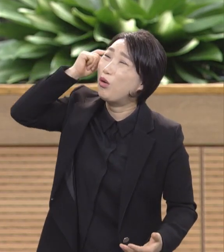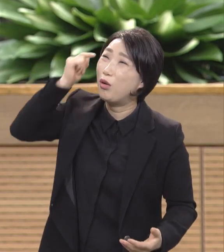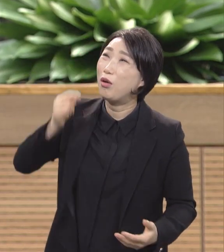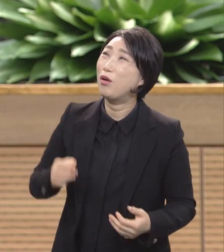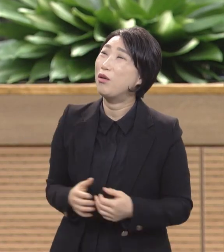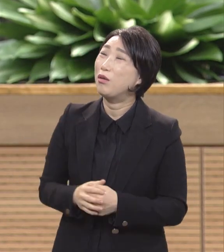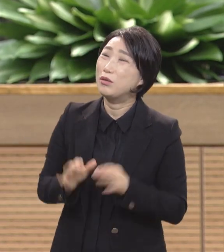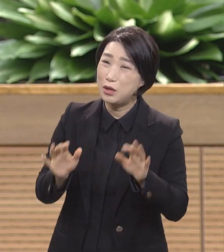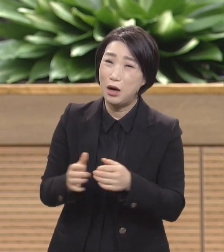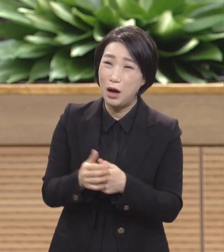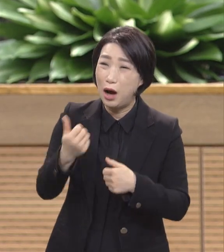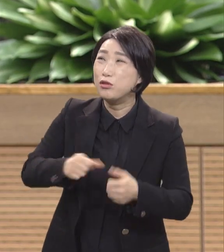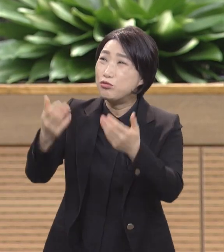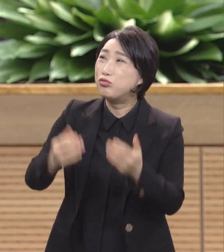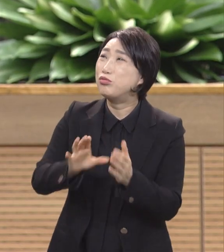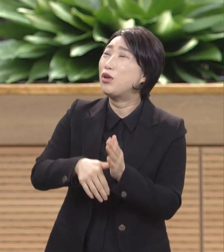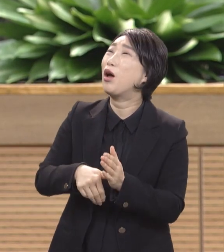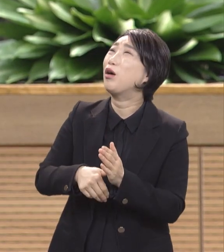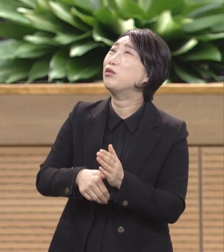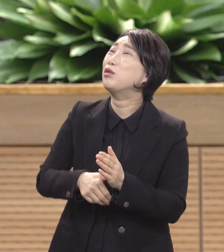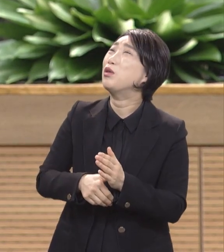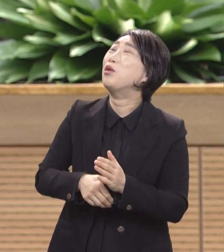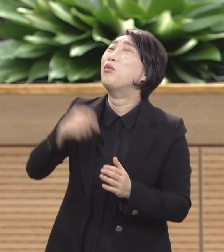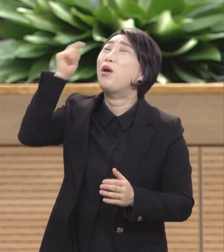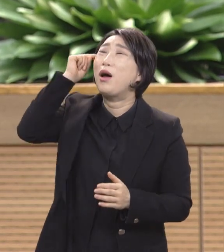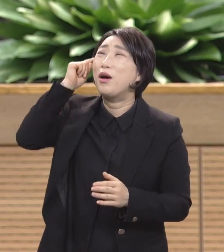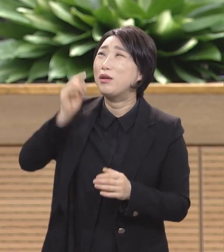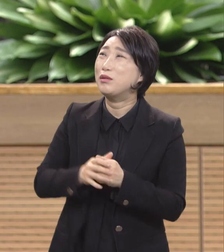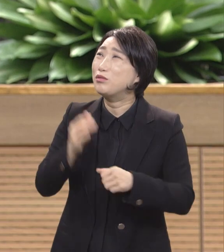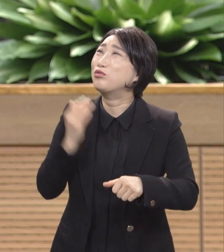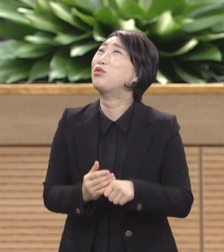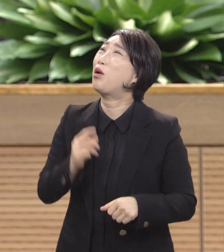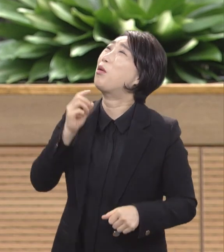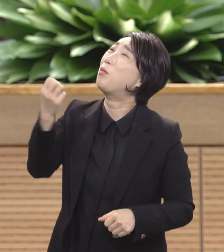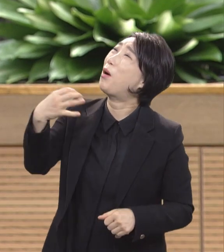때는 언제고 세상에 죽이라니 웬 말입니까?